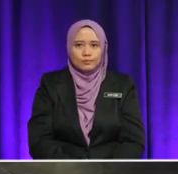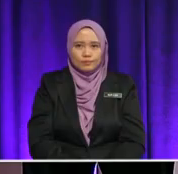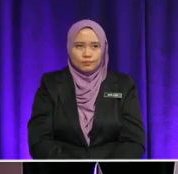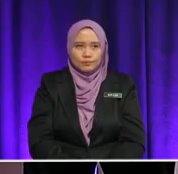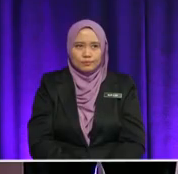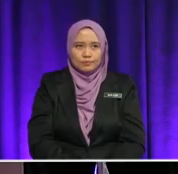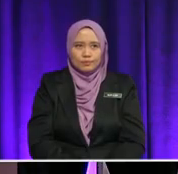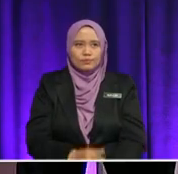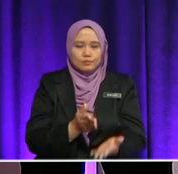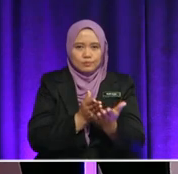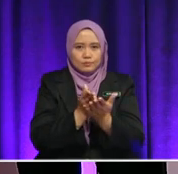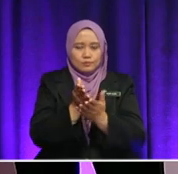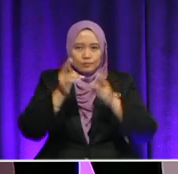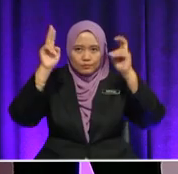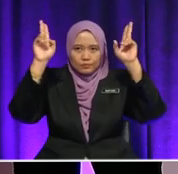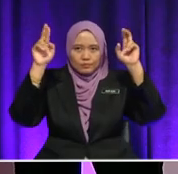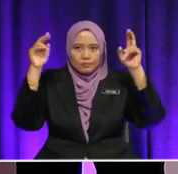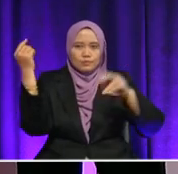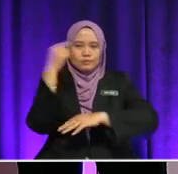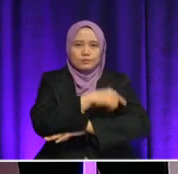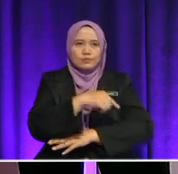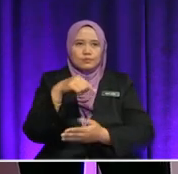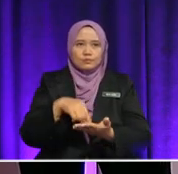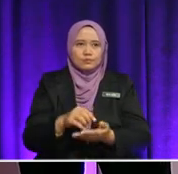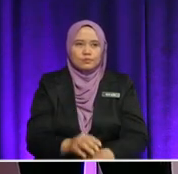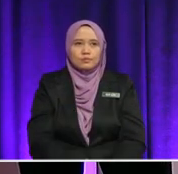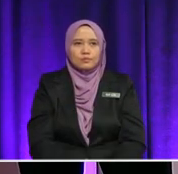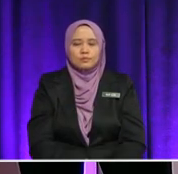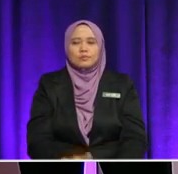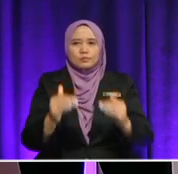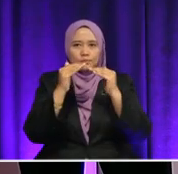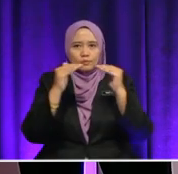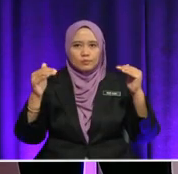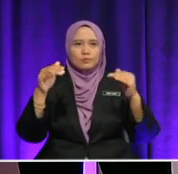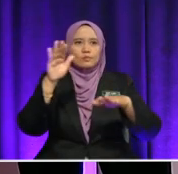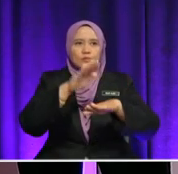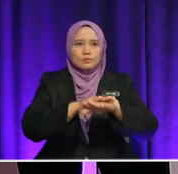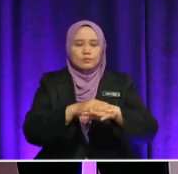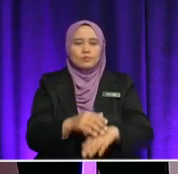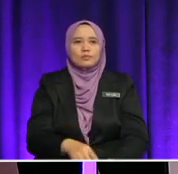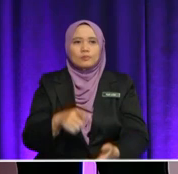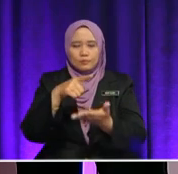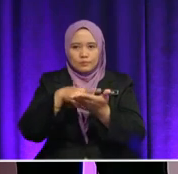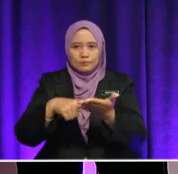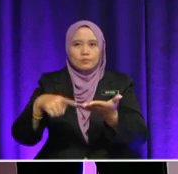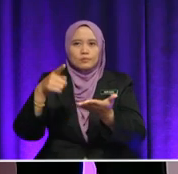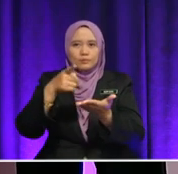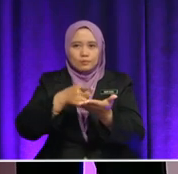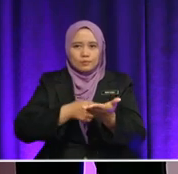kita teruskan kepada tajuk kita pada hari ini yaitu Menengah Atas peliharaya umum pertama